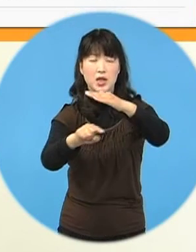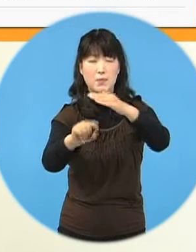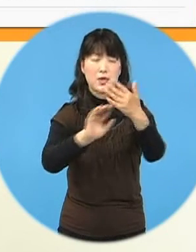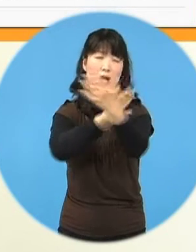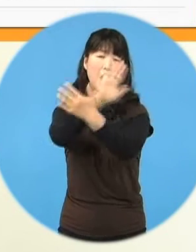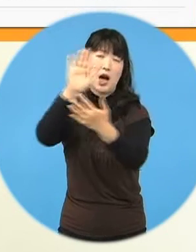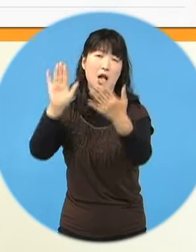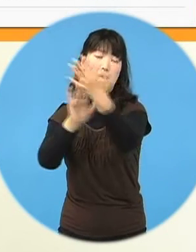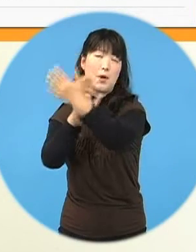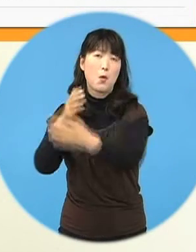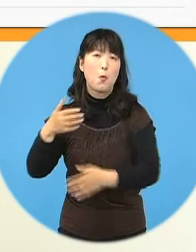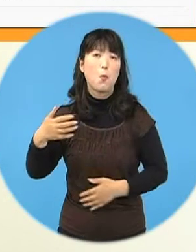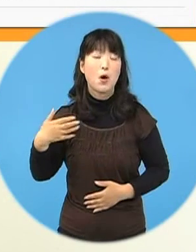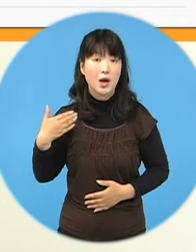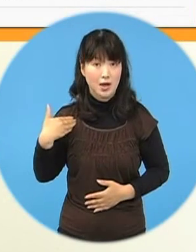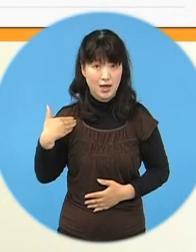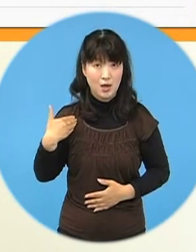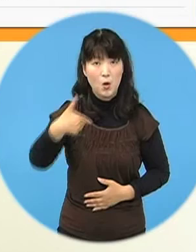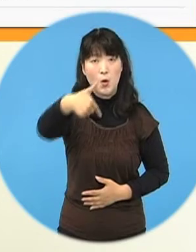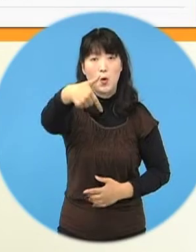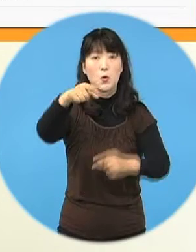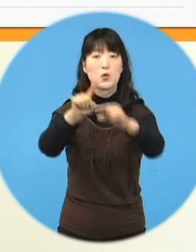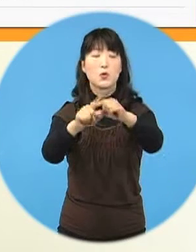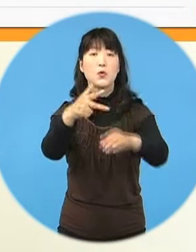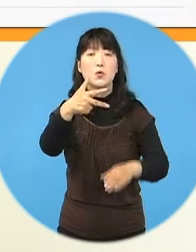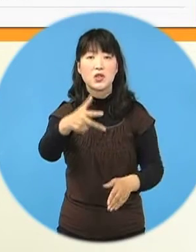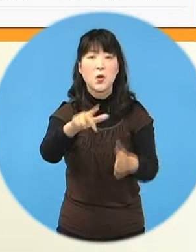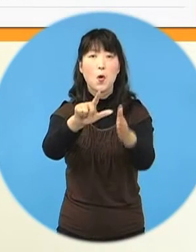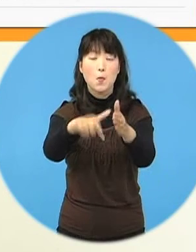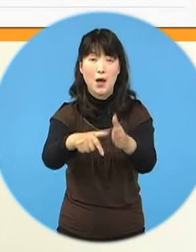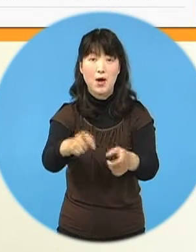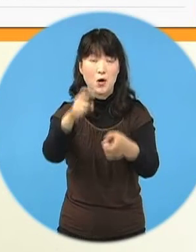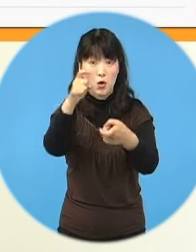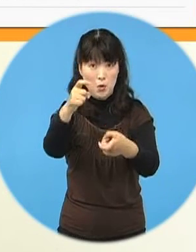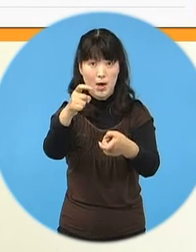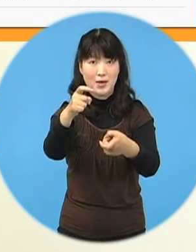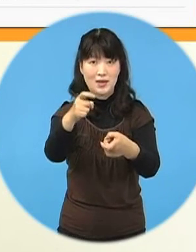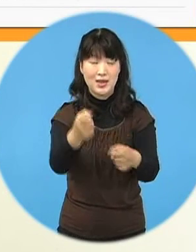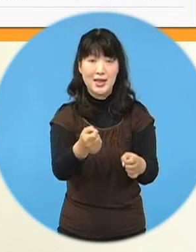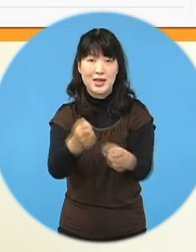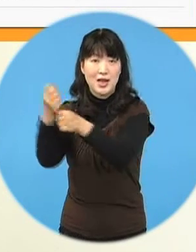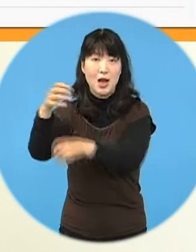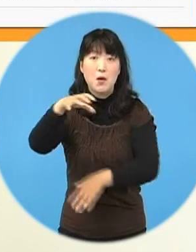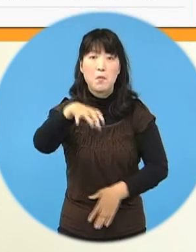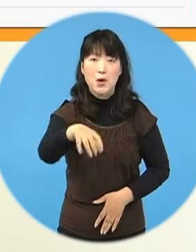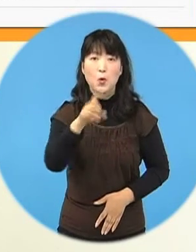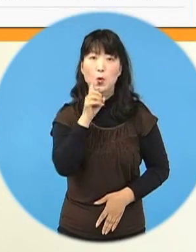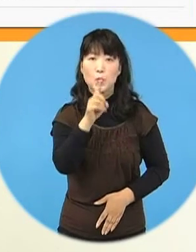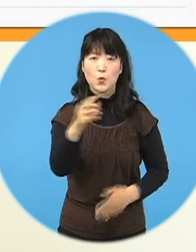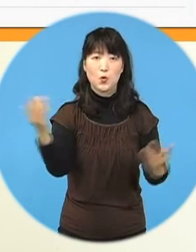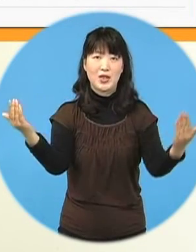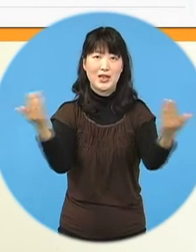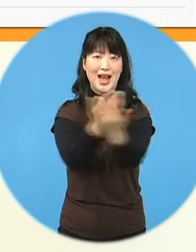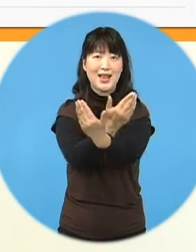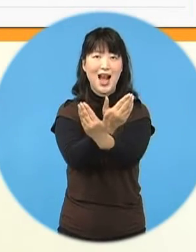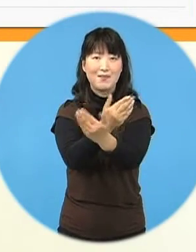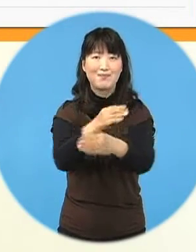かりづらいことなどから府中市では避難場所という名称に統一しています。